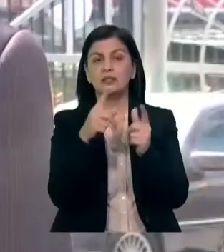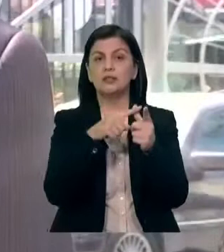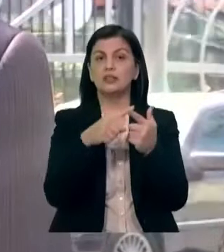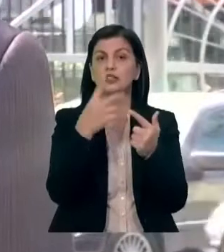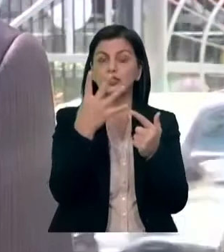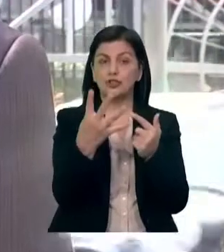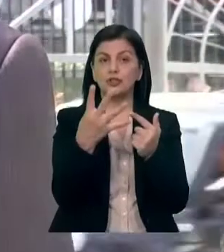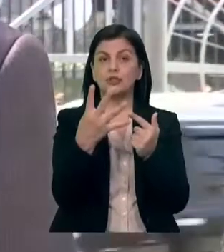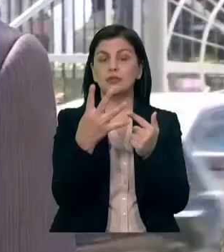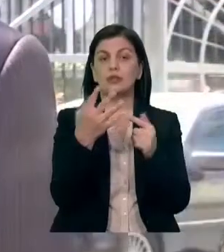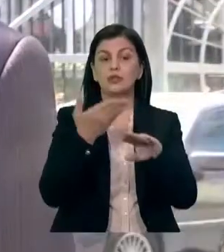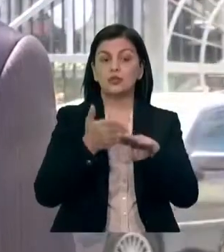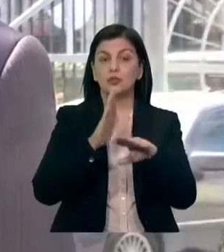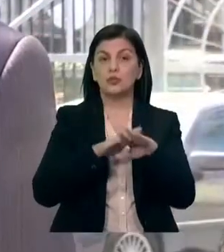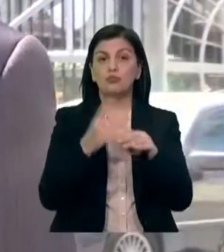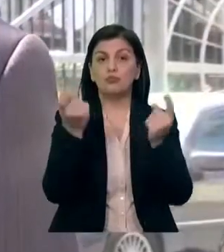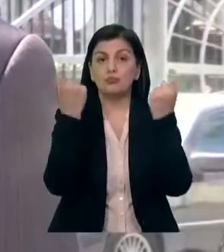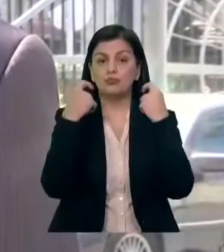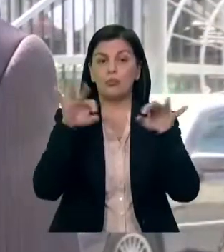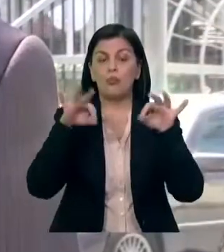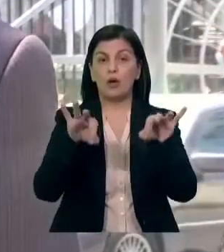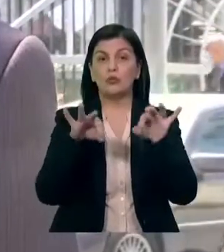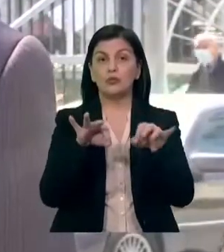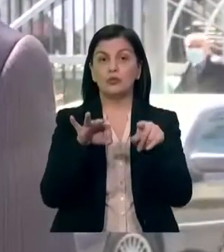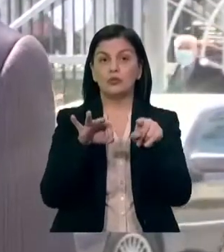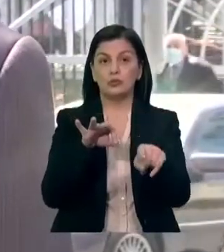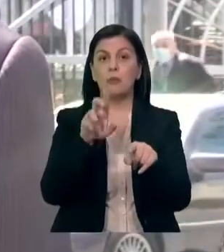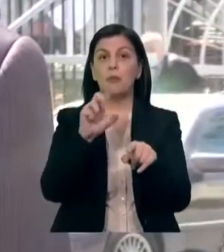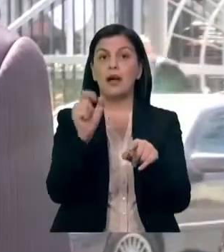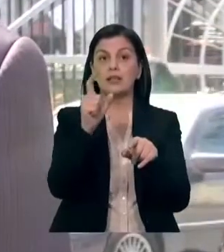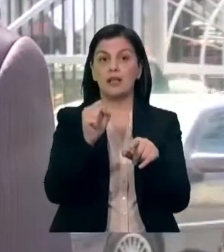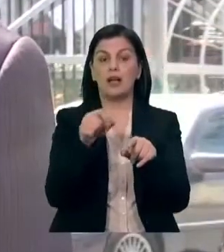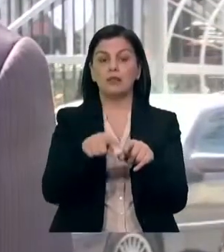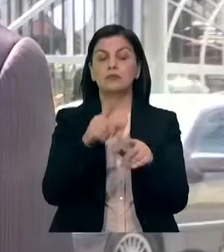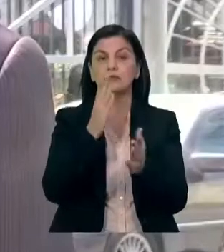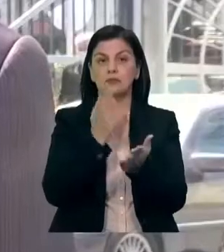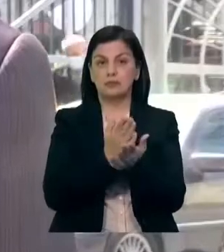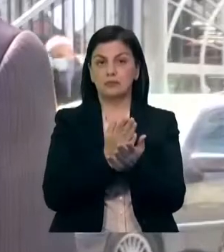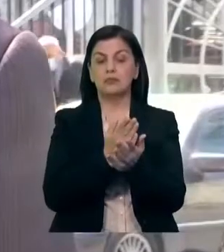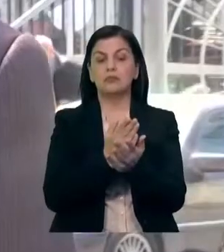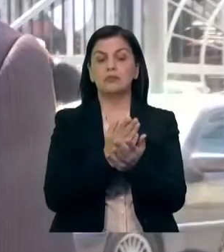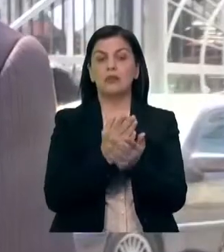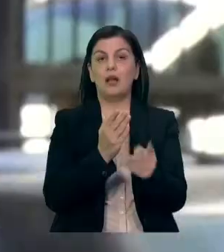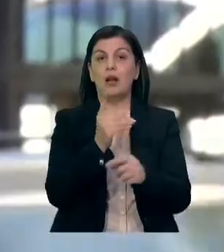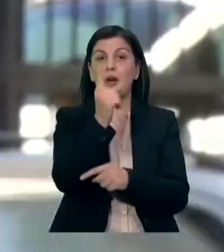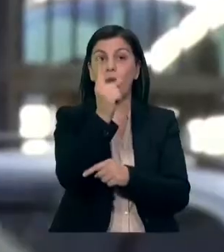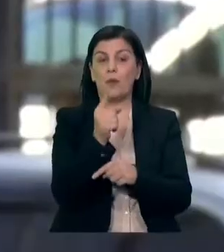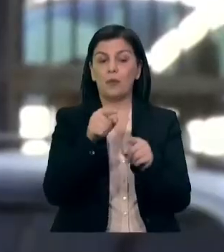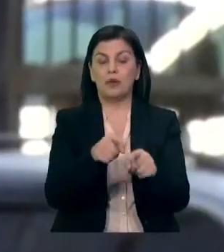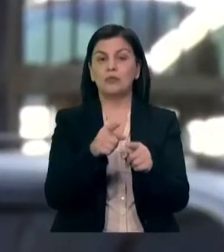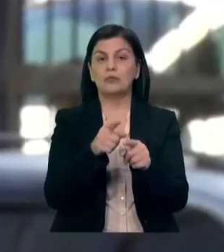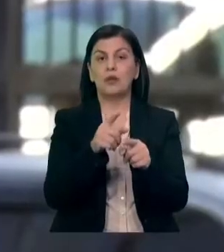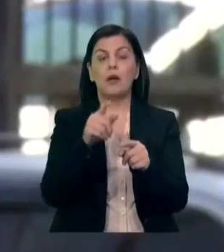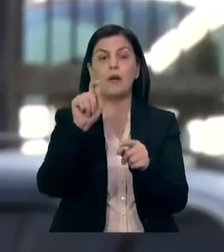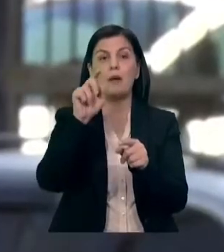oxlu ağır yük maşınlarının bazasına yerləşdirilir. Kompleksin atıcı qurğusu